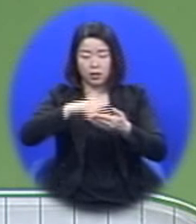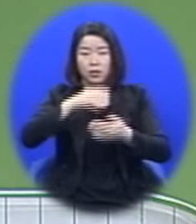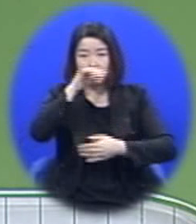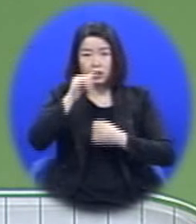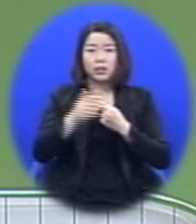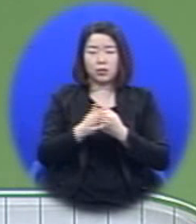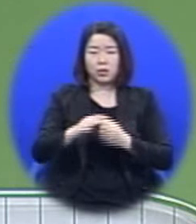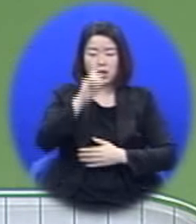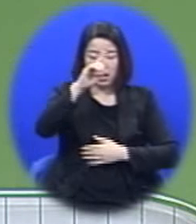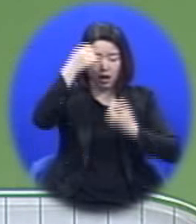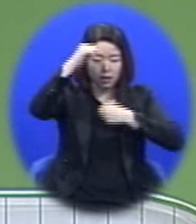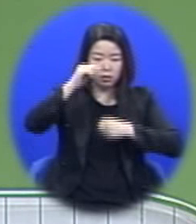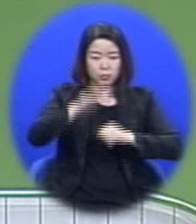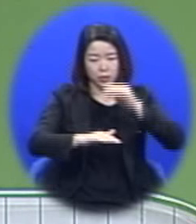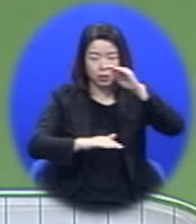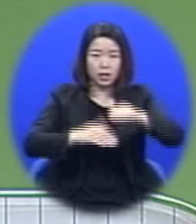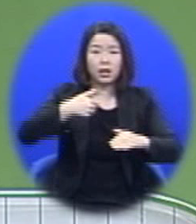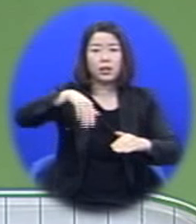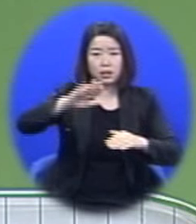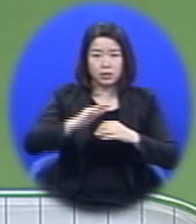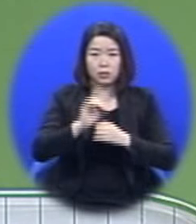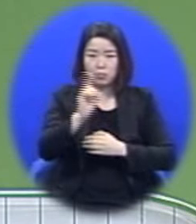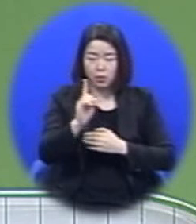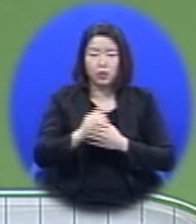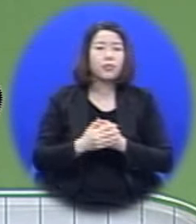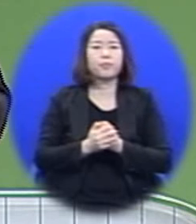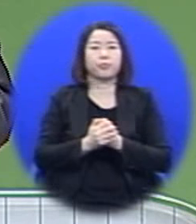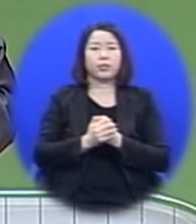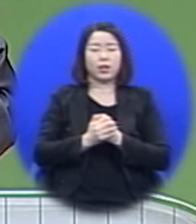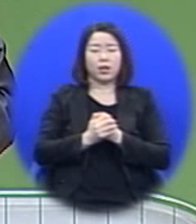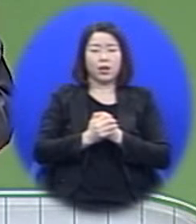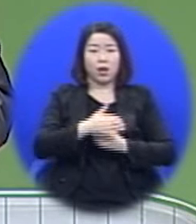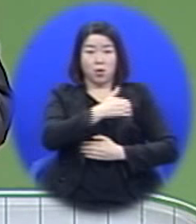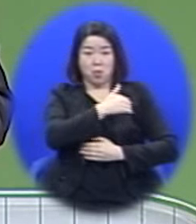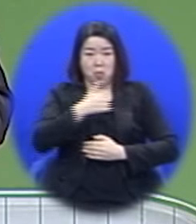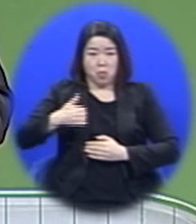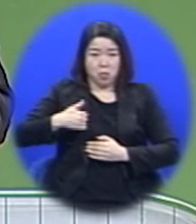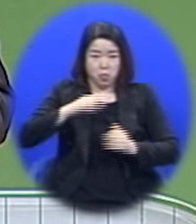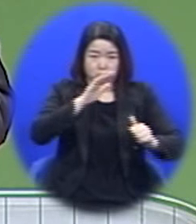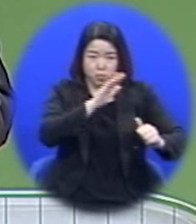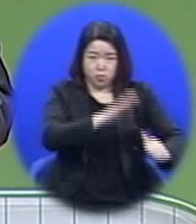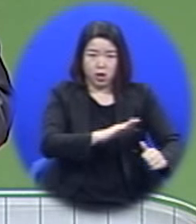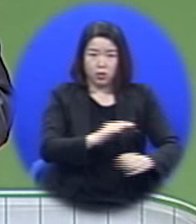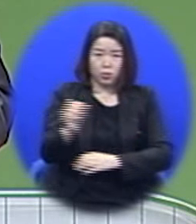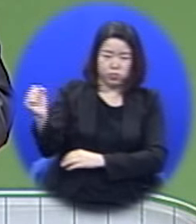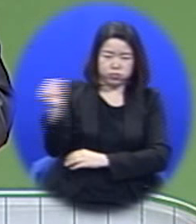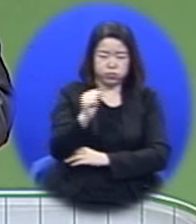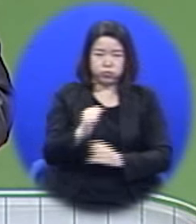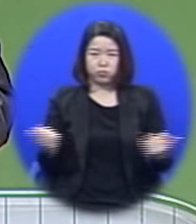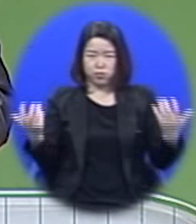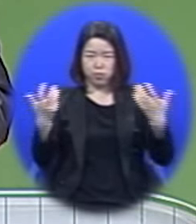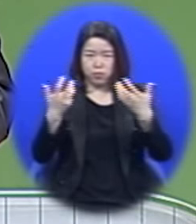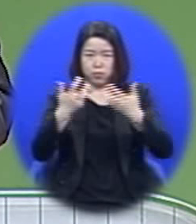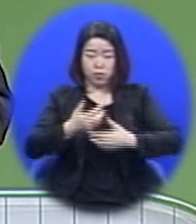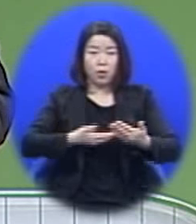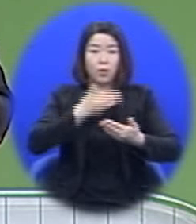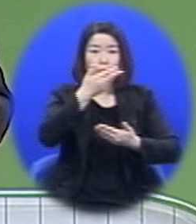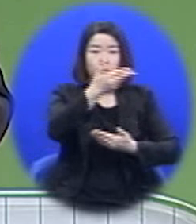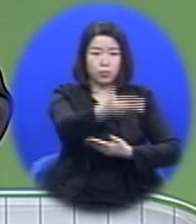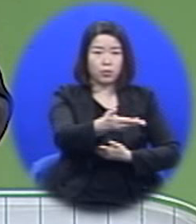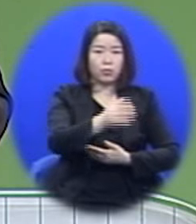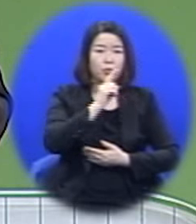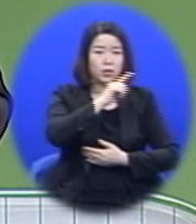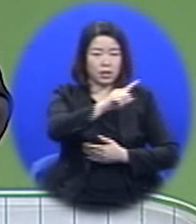한 걸음 더 나아가서 이렇게 말씀합니다. 후이되어 누르고 흔들어 넘치도록 하여 너에게